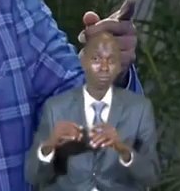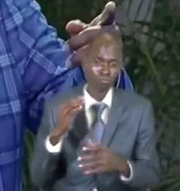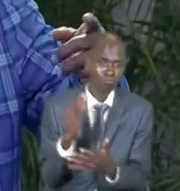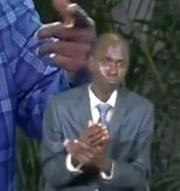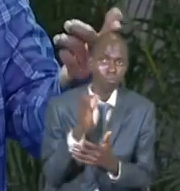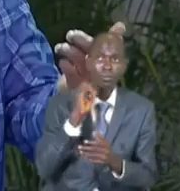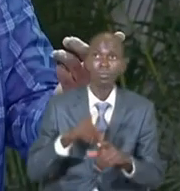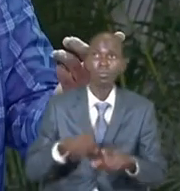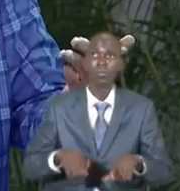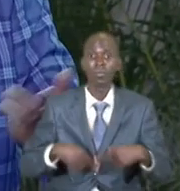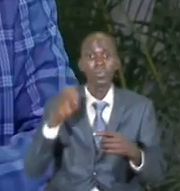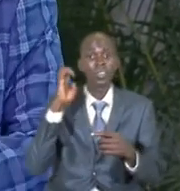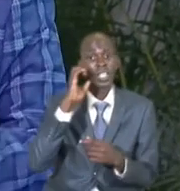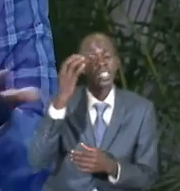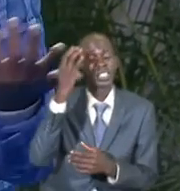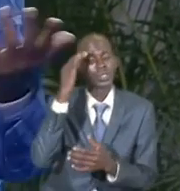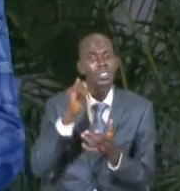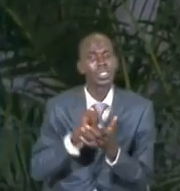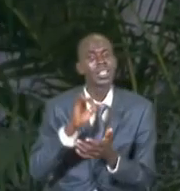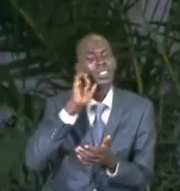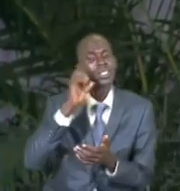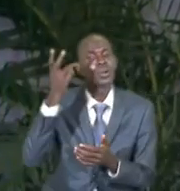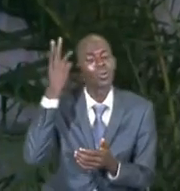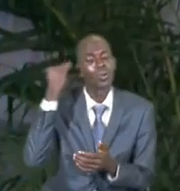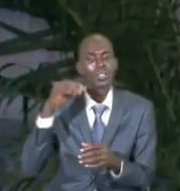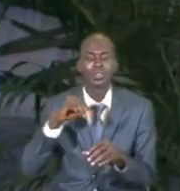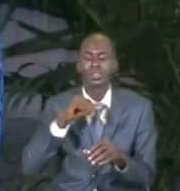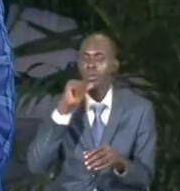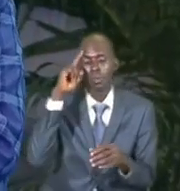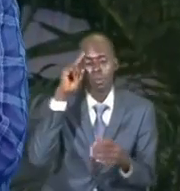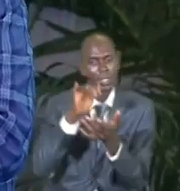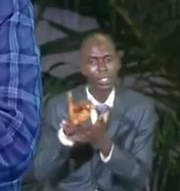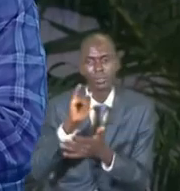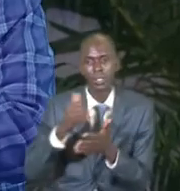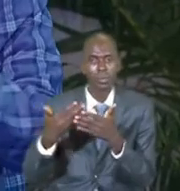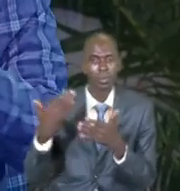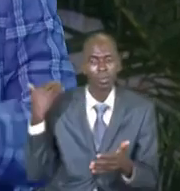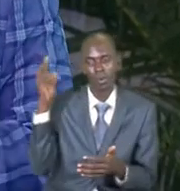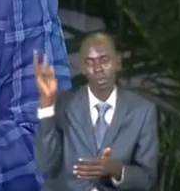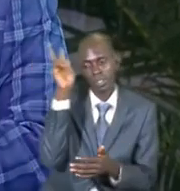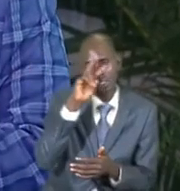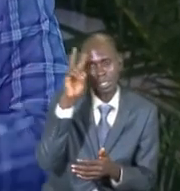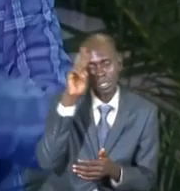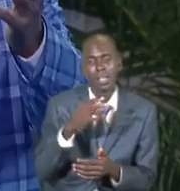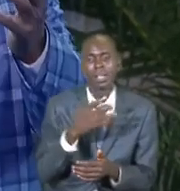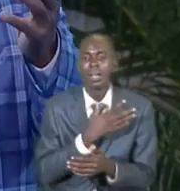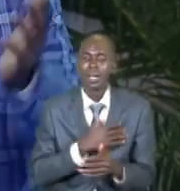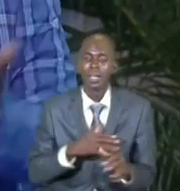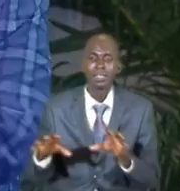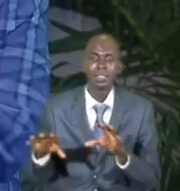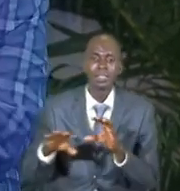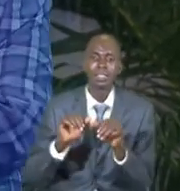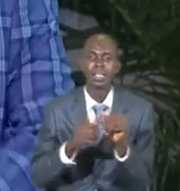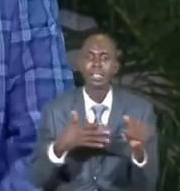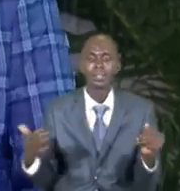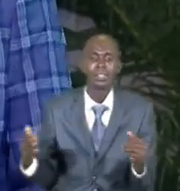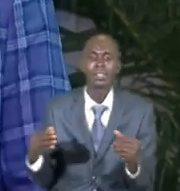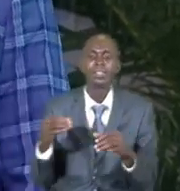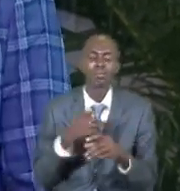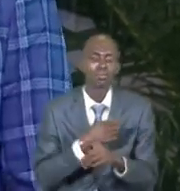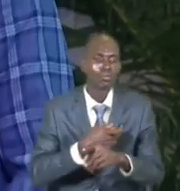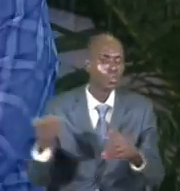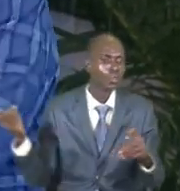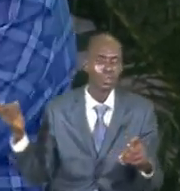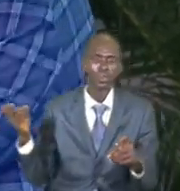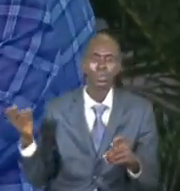na-ekweghị ekwe, onye na-amaghị ihe. Mana ugbu a emere m ihe niile ndị ahụ bụ ndị na-emegbu ndị ọzọ. Mana oge bịara na ndụ ya dịka